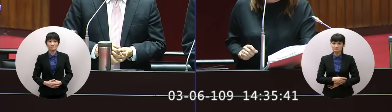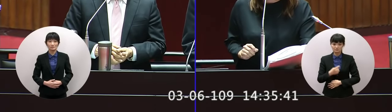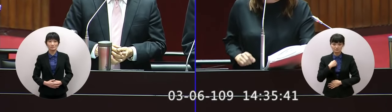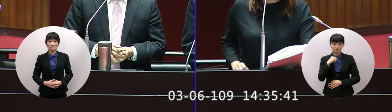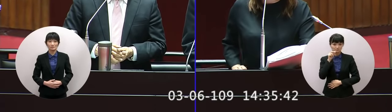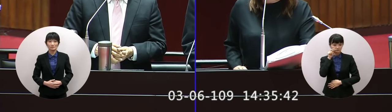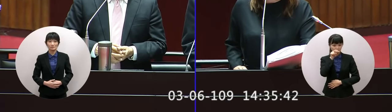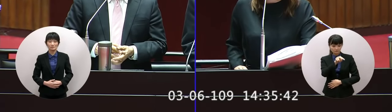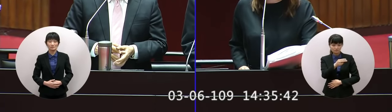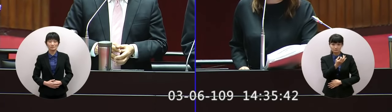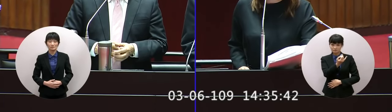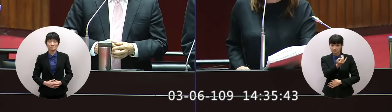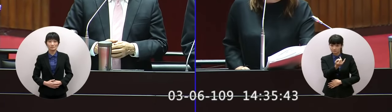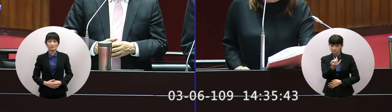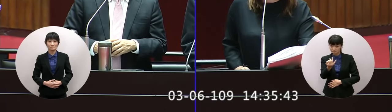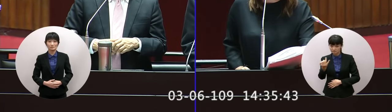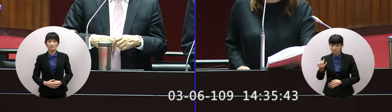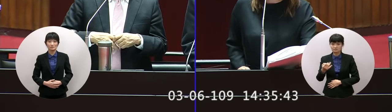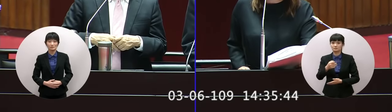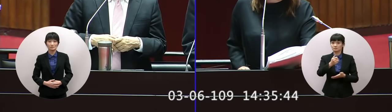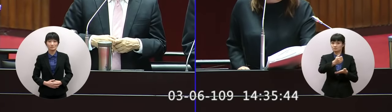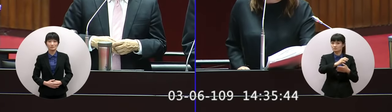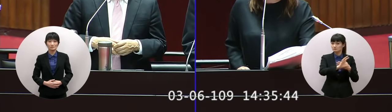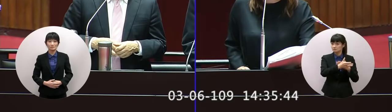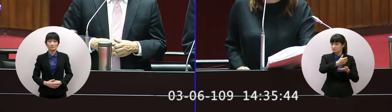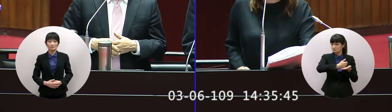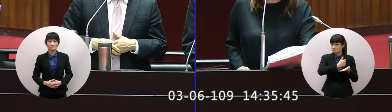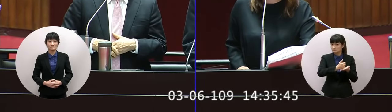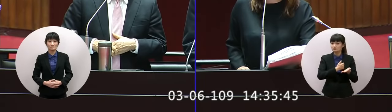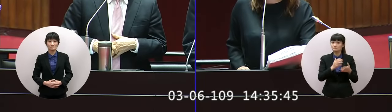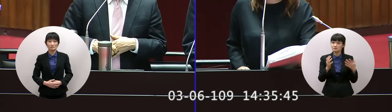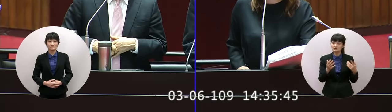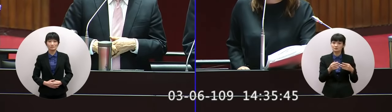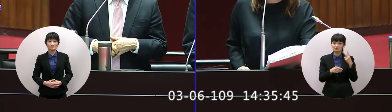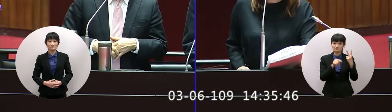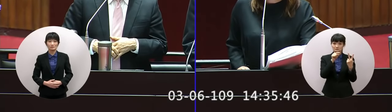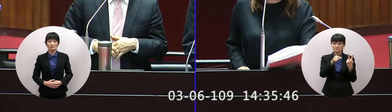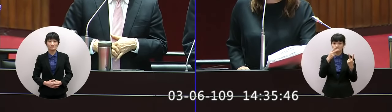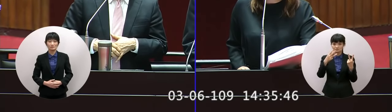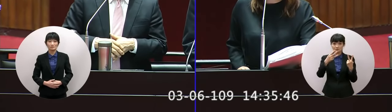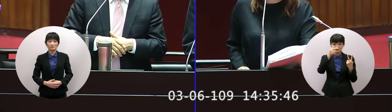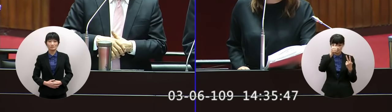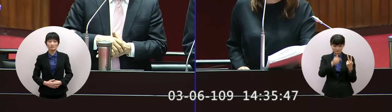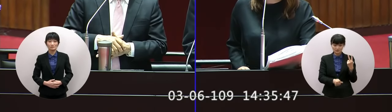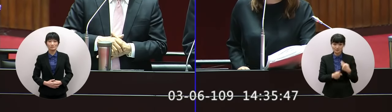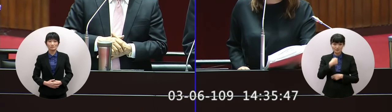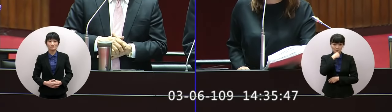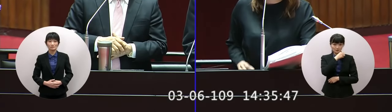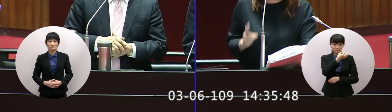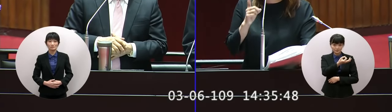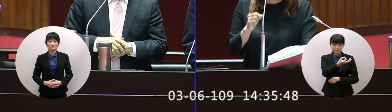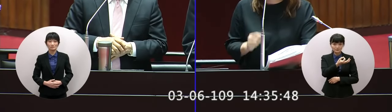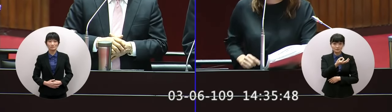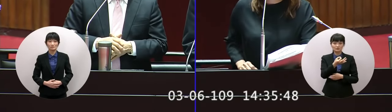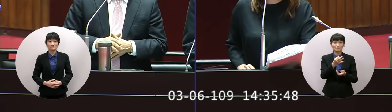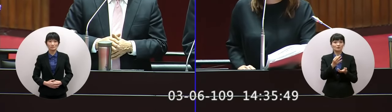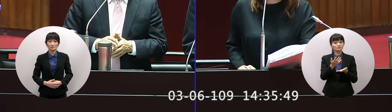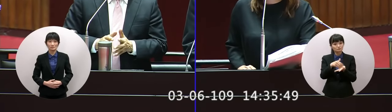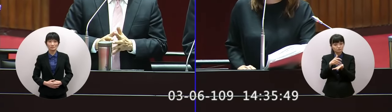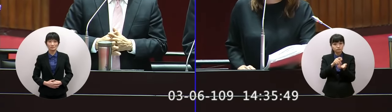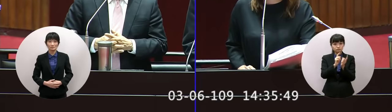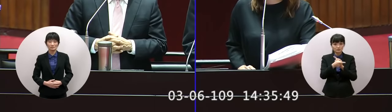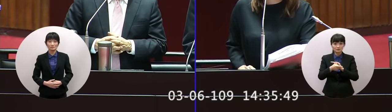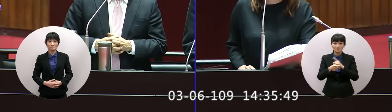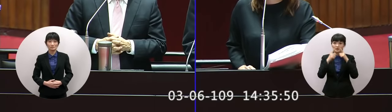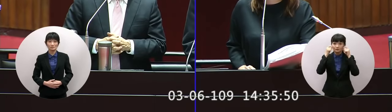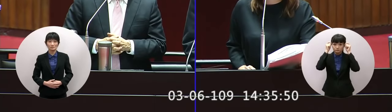为什么会这样子？我们可以看到它的金额，他们进口的金额大概2.3亿台币。 相当于换算下来一片只